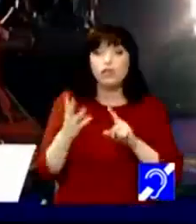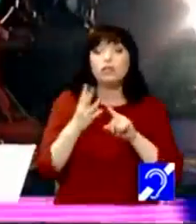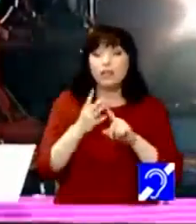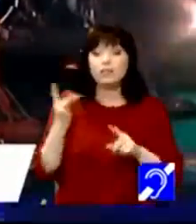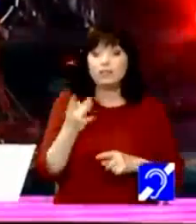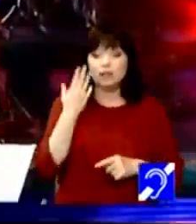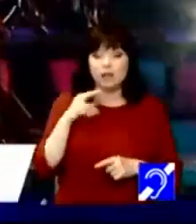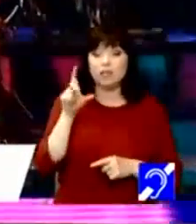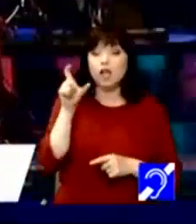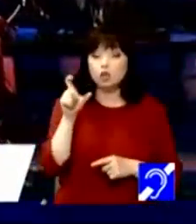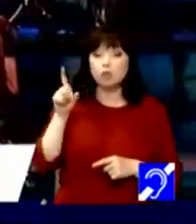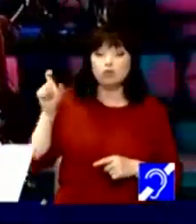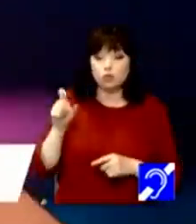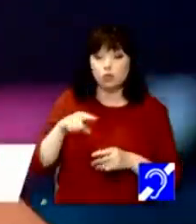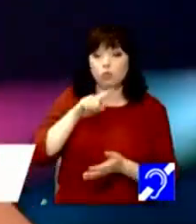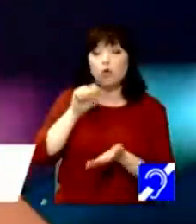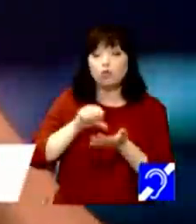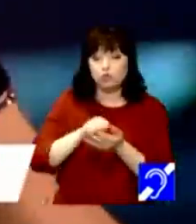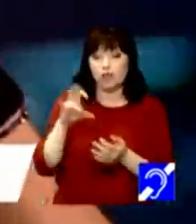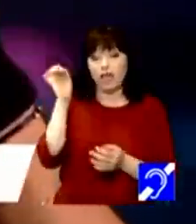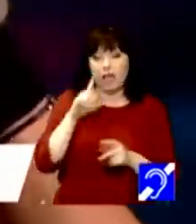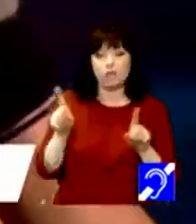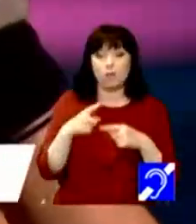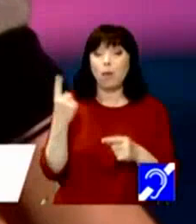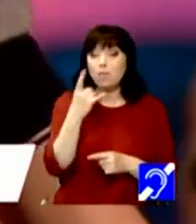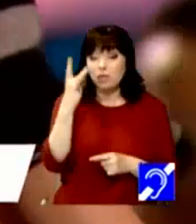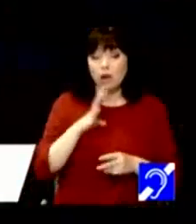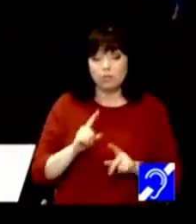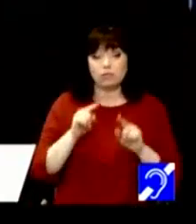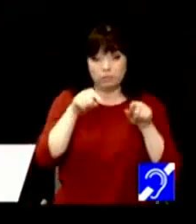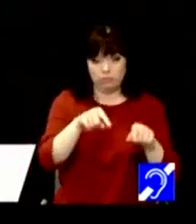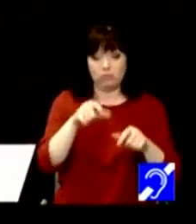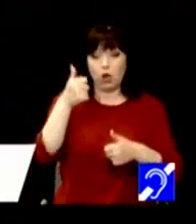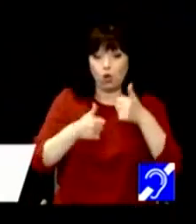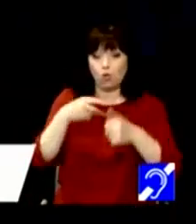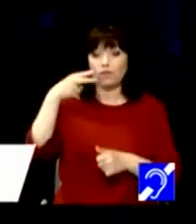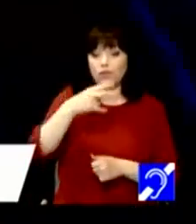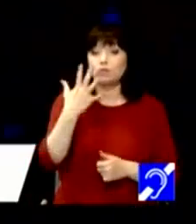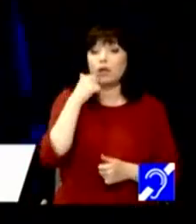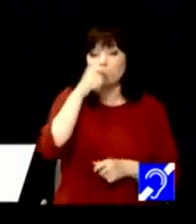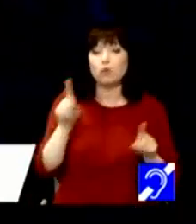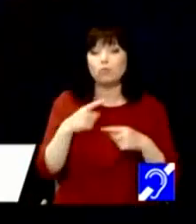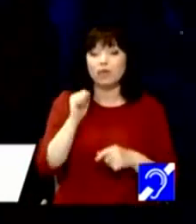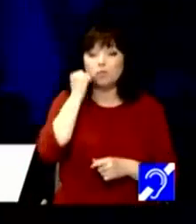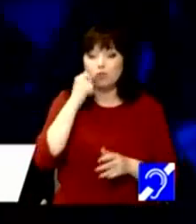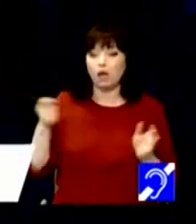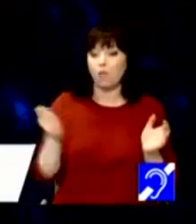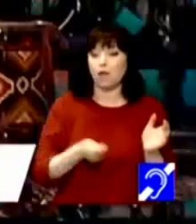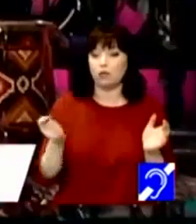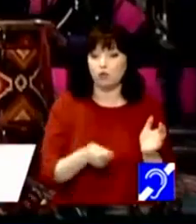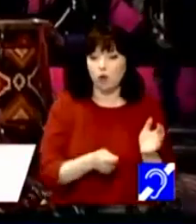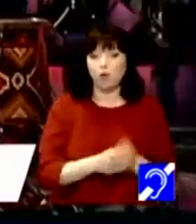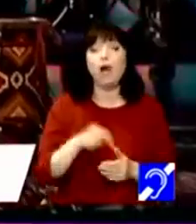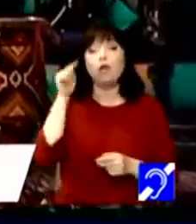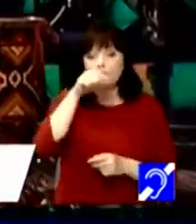când trupa Zdob și Zdub participă la Eurovision. Pentru prima dată, trupa a urcat pe scena concursului în 2005 cu piesa Bunica bate toba.